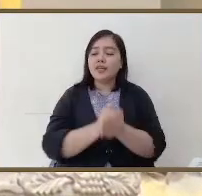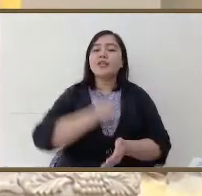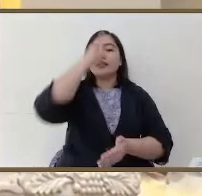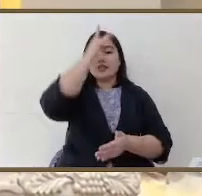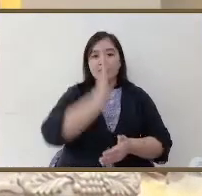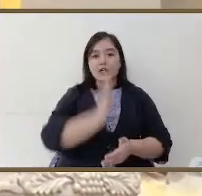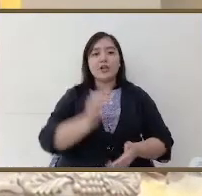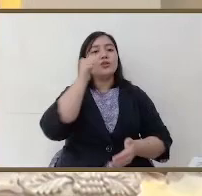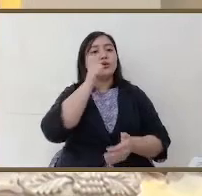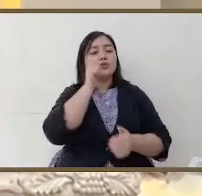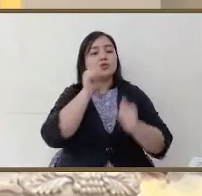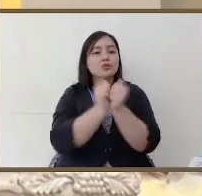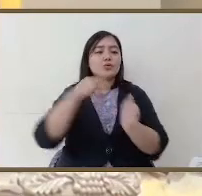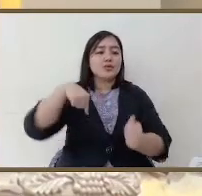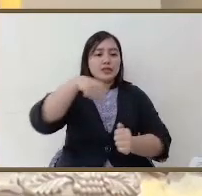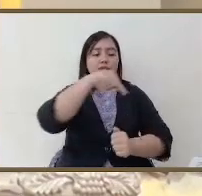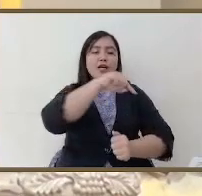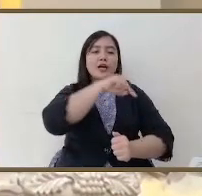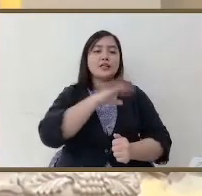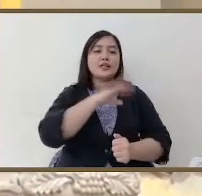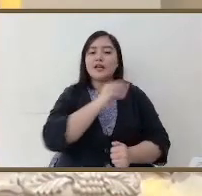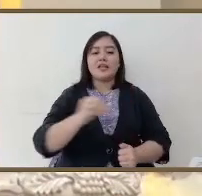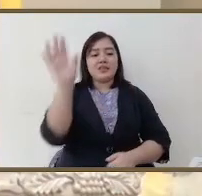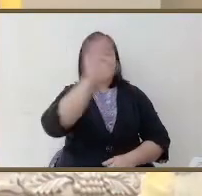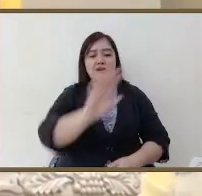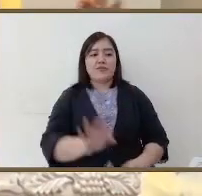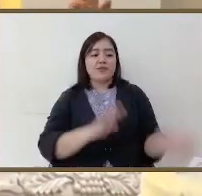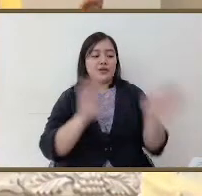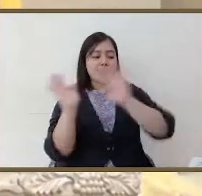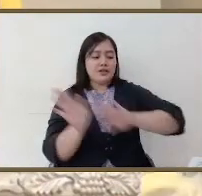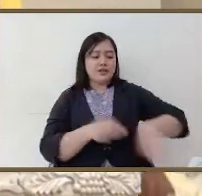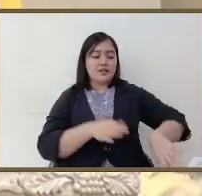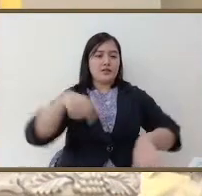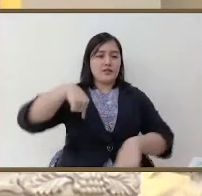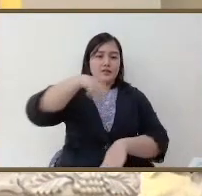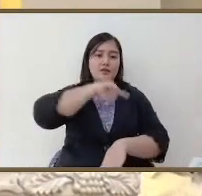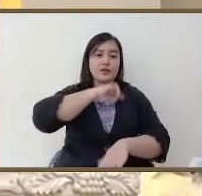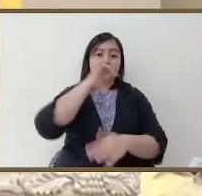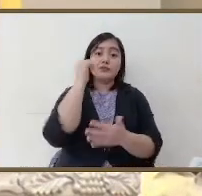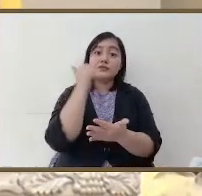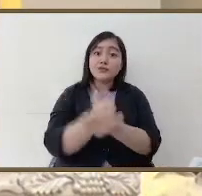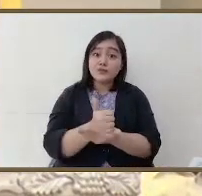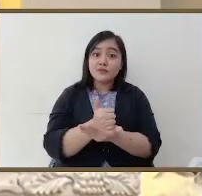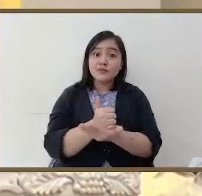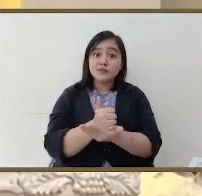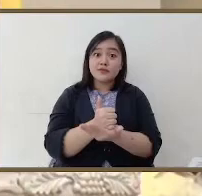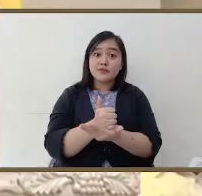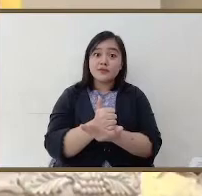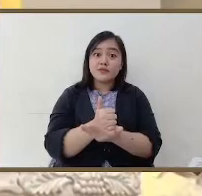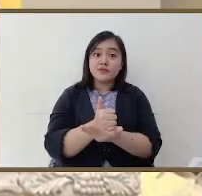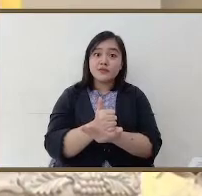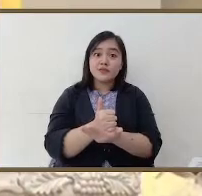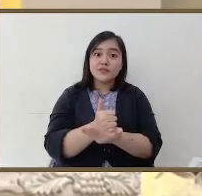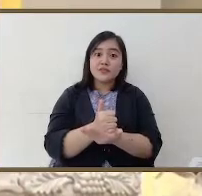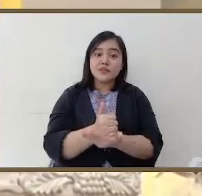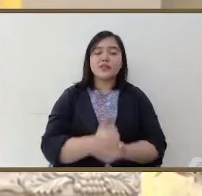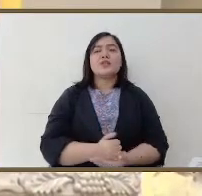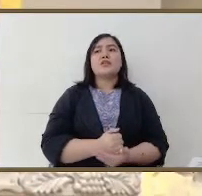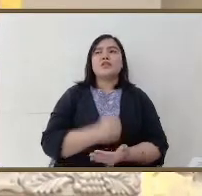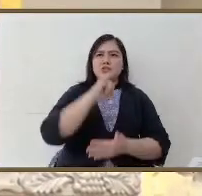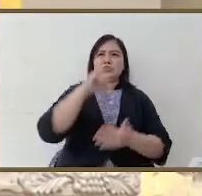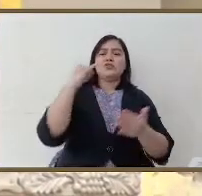the end of the world, and I will never leave you nor forsake you. Call unto me, and I will answer